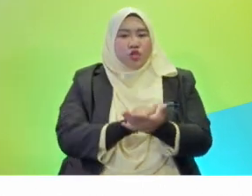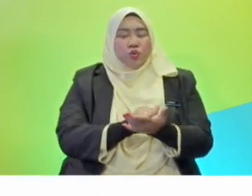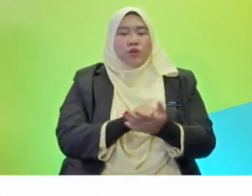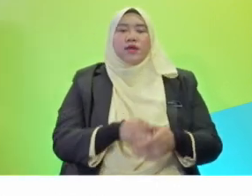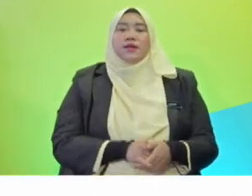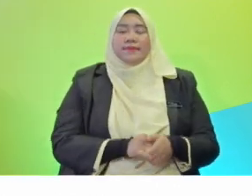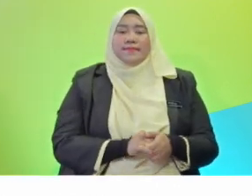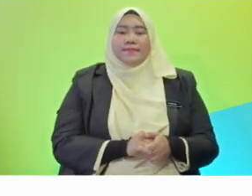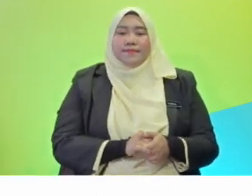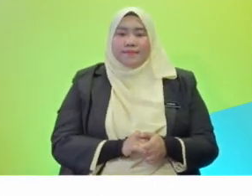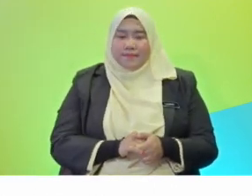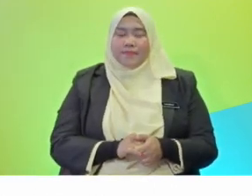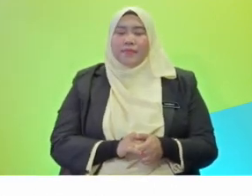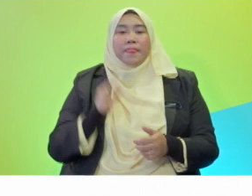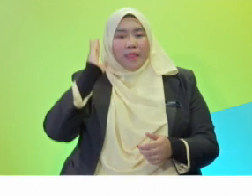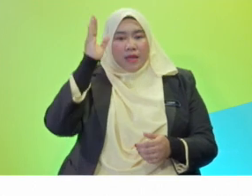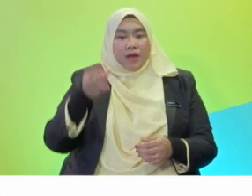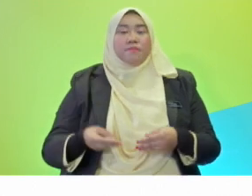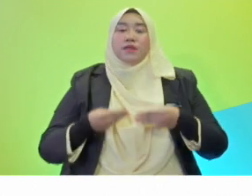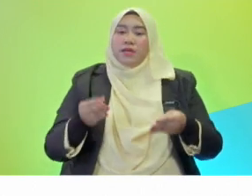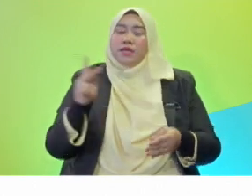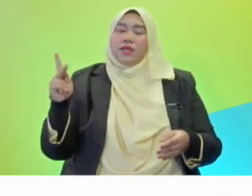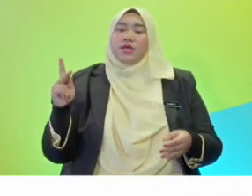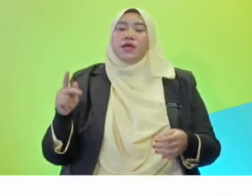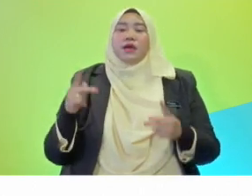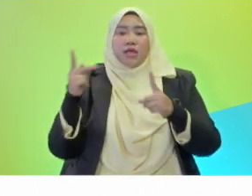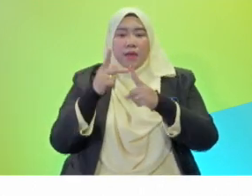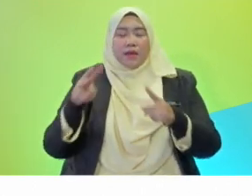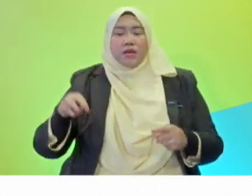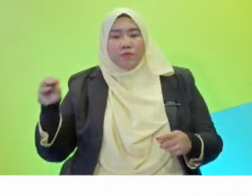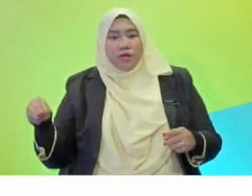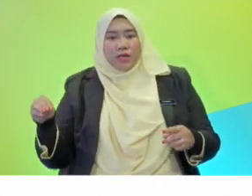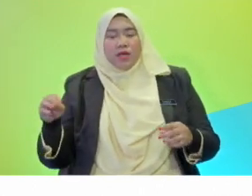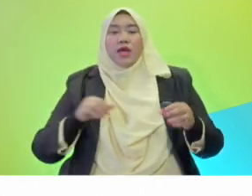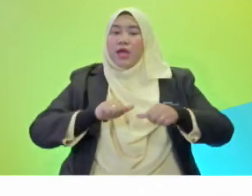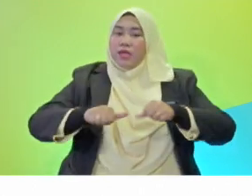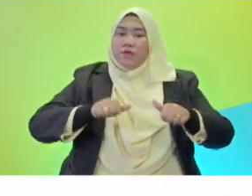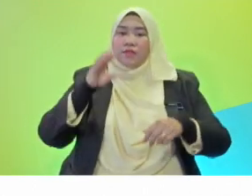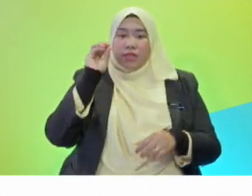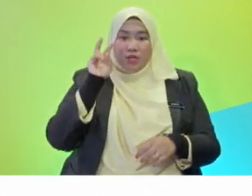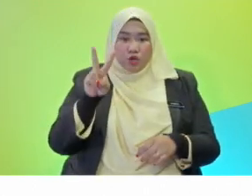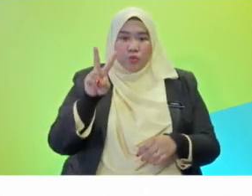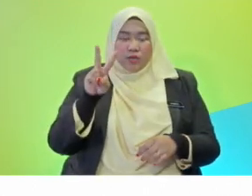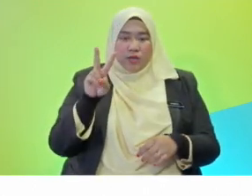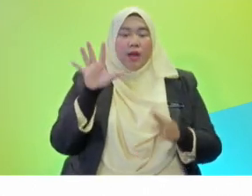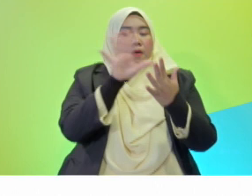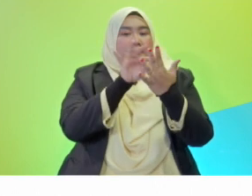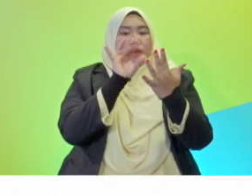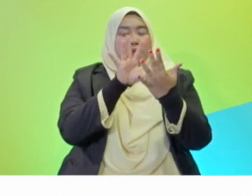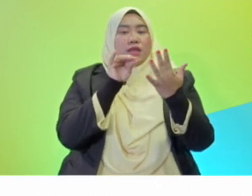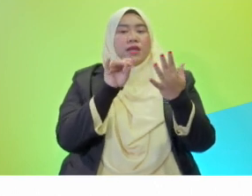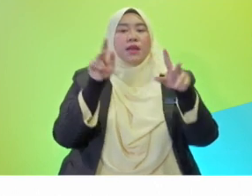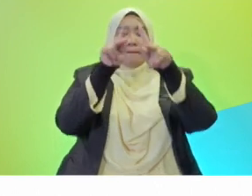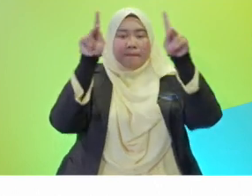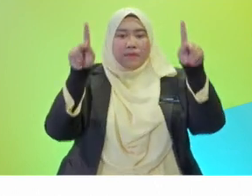yang akan diberikan kepada murid kemudian memilih pete Ali itu merupakan peta